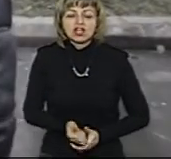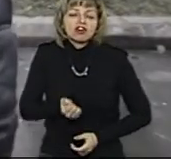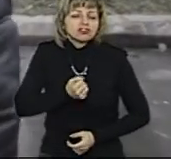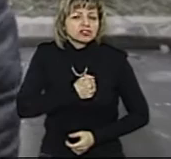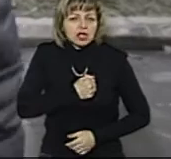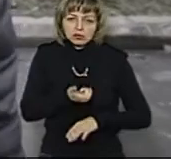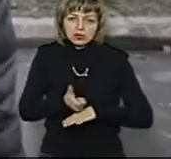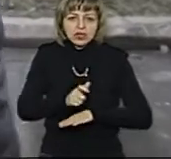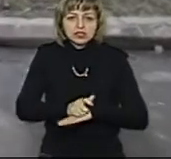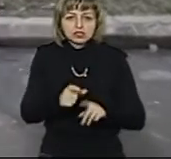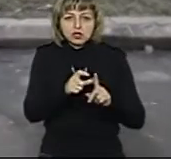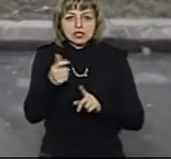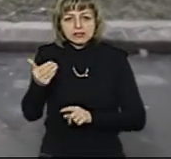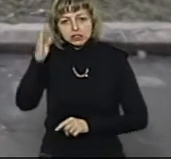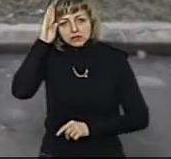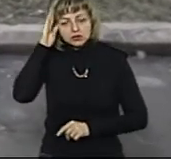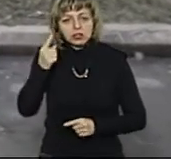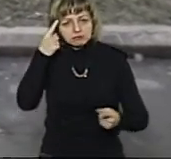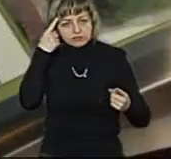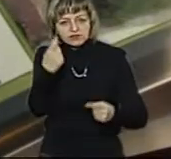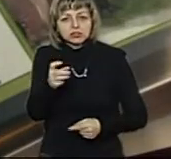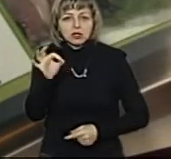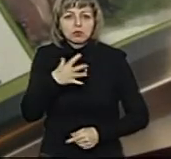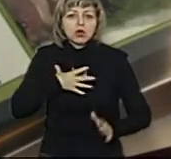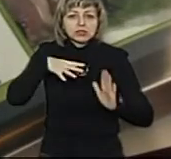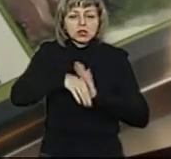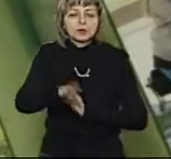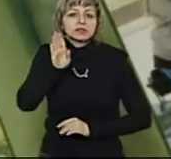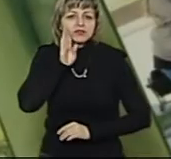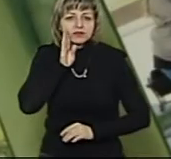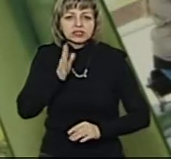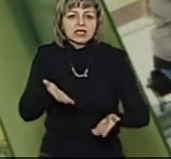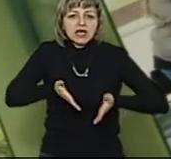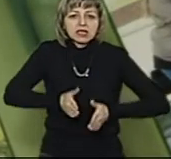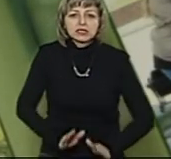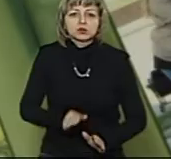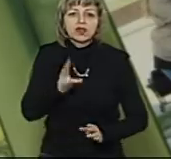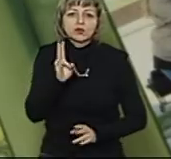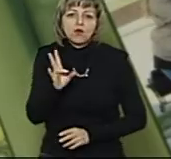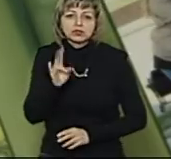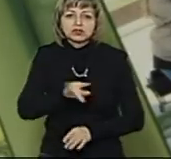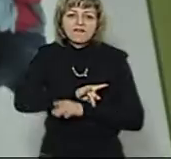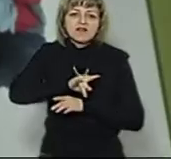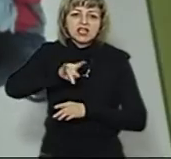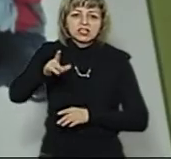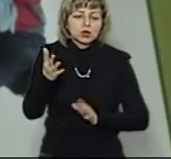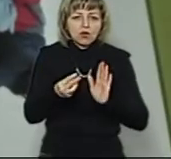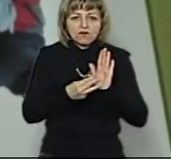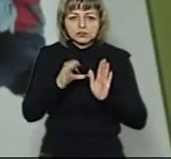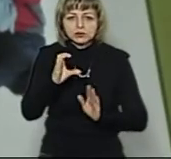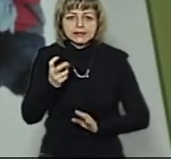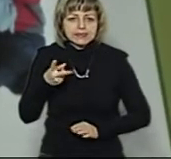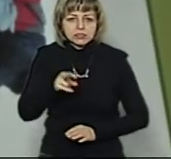Жалко, звісно. Зі слів чоловіка, звістка про загибель Юлії Сологуб родом з Нововолинська у літаку, який 8